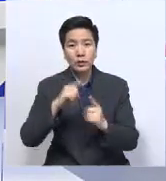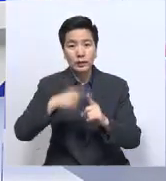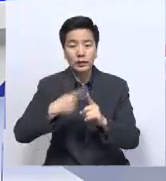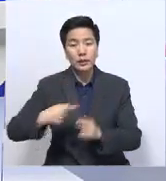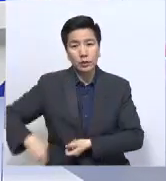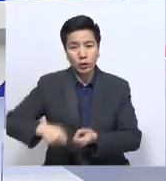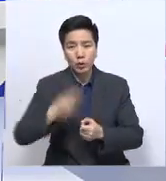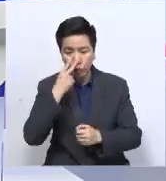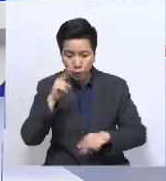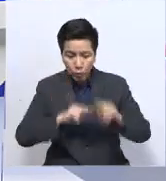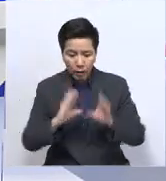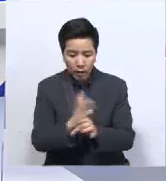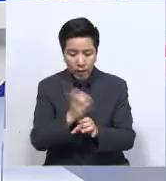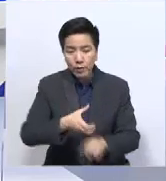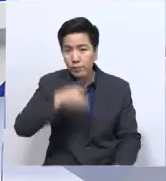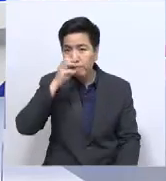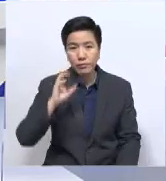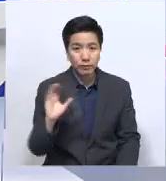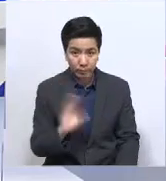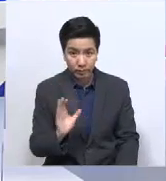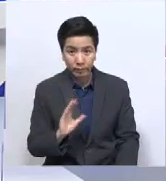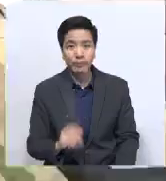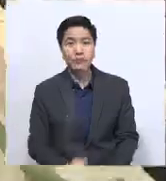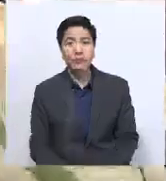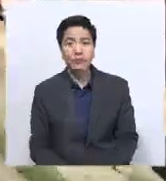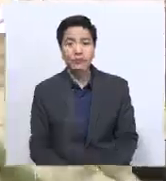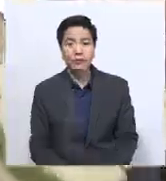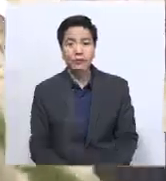นำให้เล่นน้ำปลอดภัยไร้แอลกอฮอล์ด้วยค่ะ